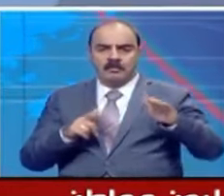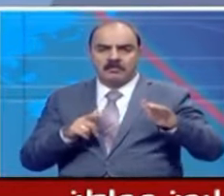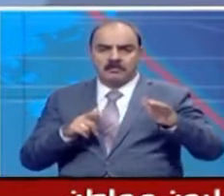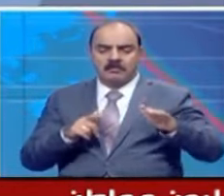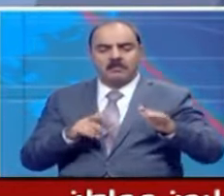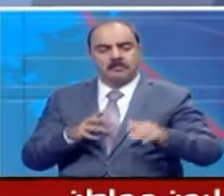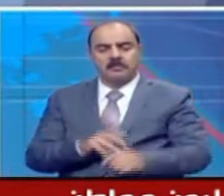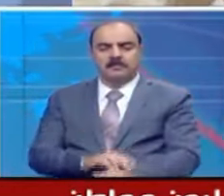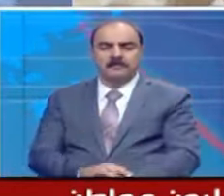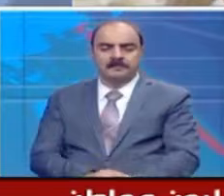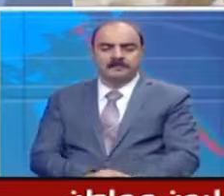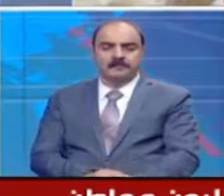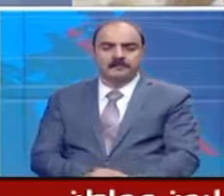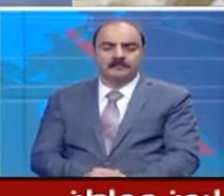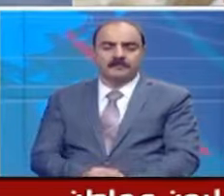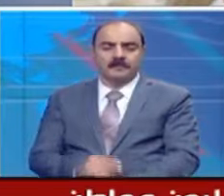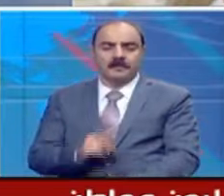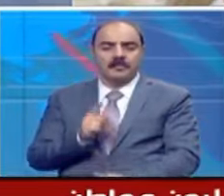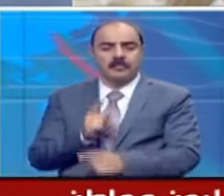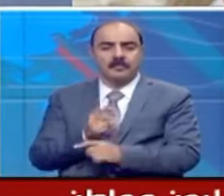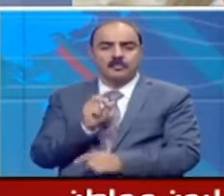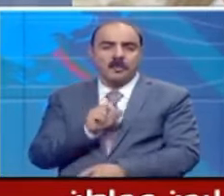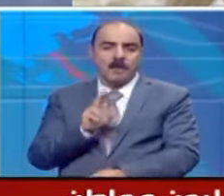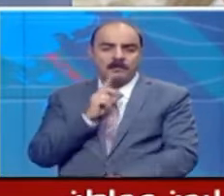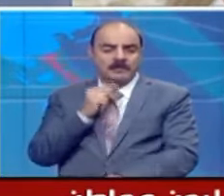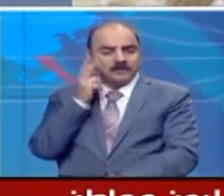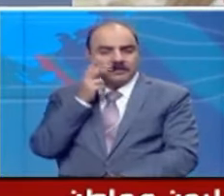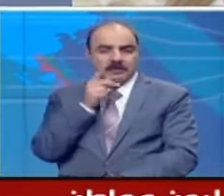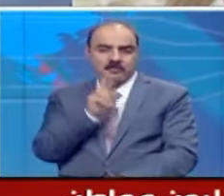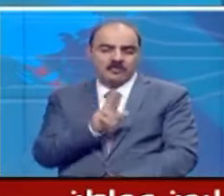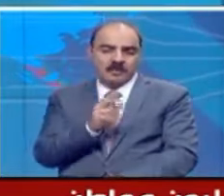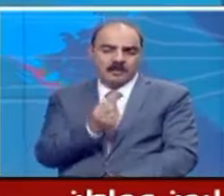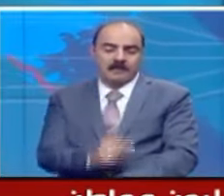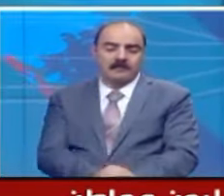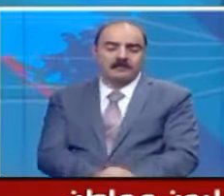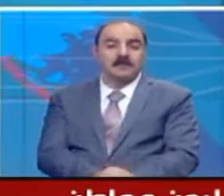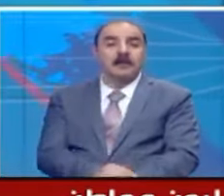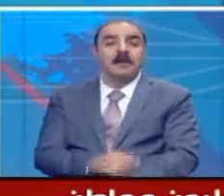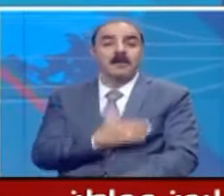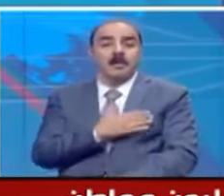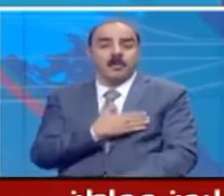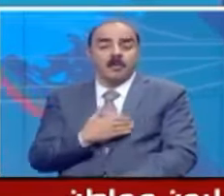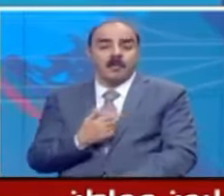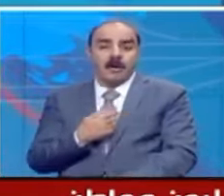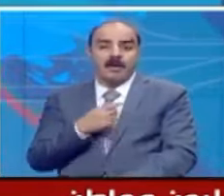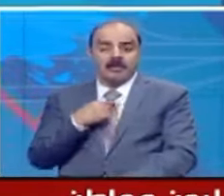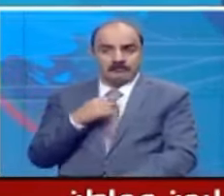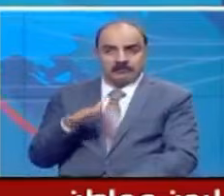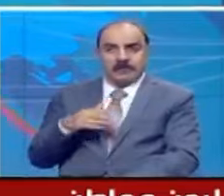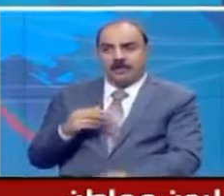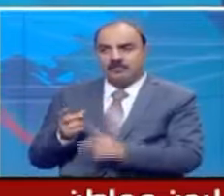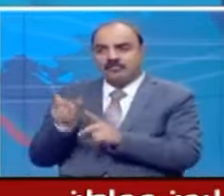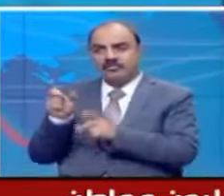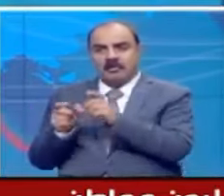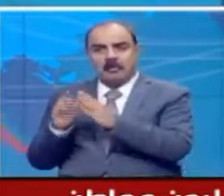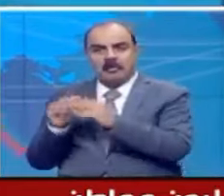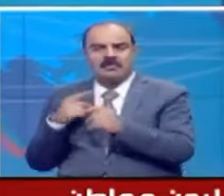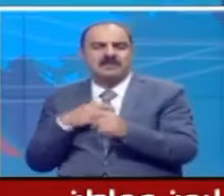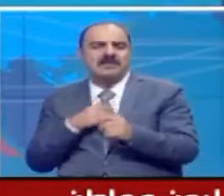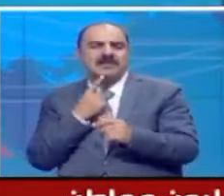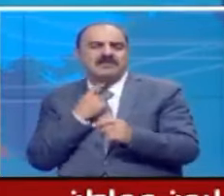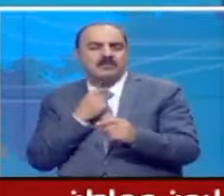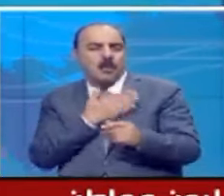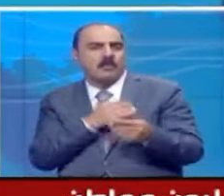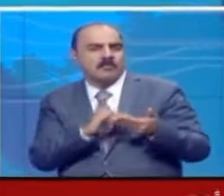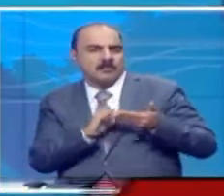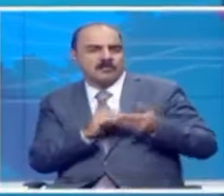الصرف. أستاذ محمد، هل ترى أن المواطن المصري في حاجة أخرى إلى مزيد من القرارات الاقتصادية التي تدعمه اقتصاديا